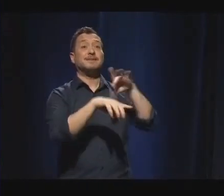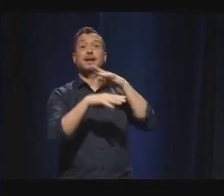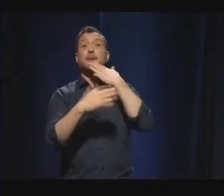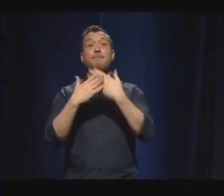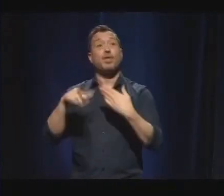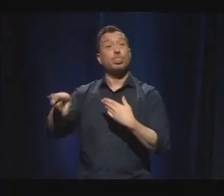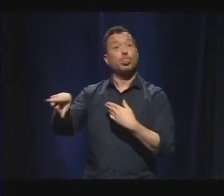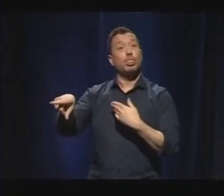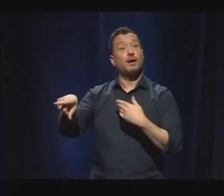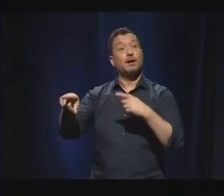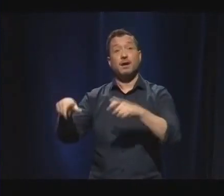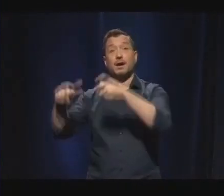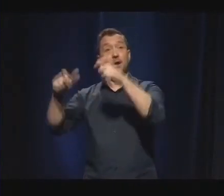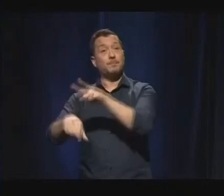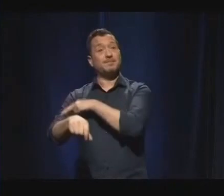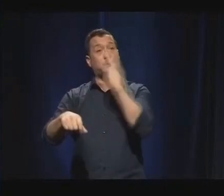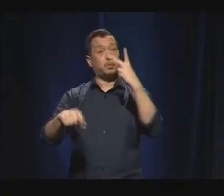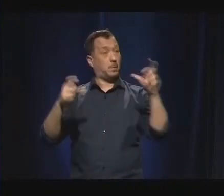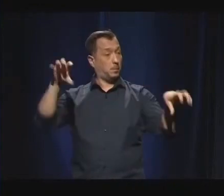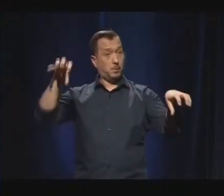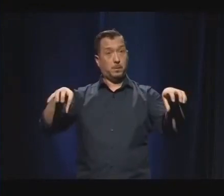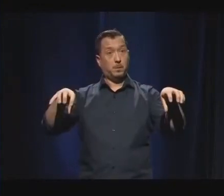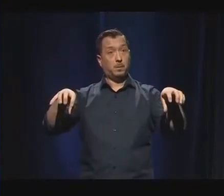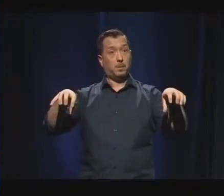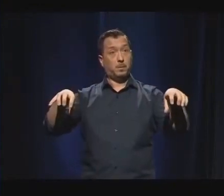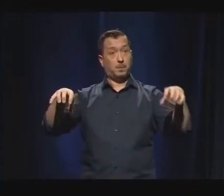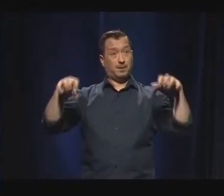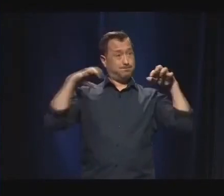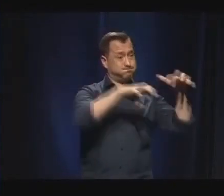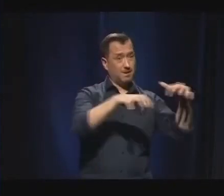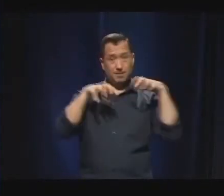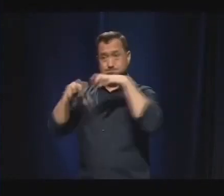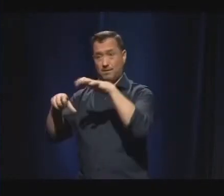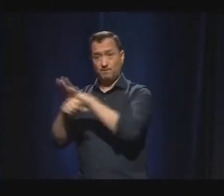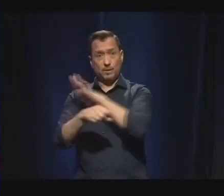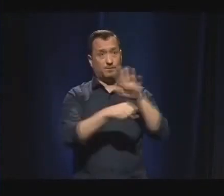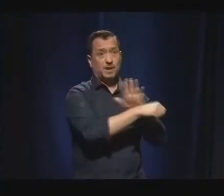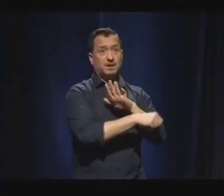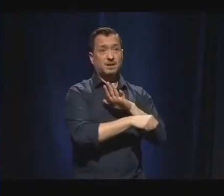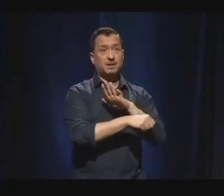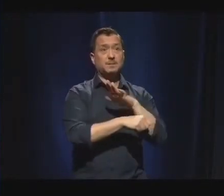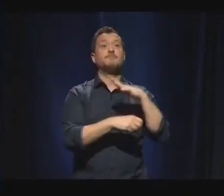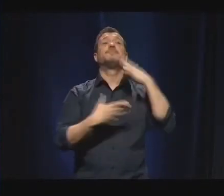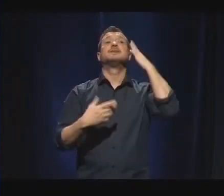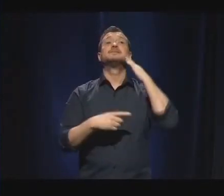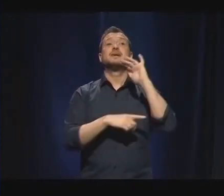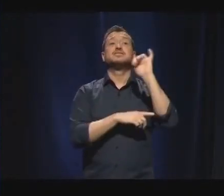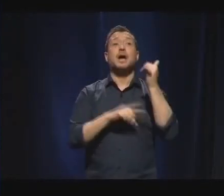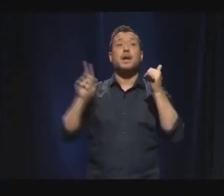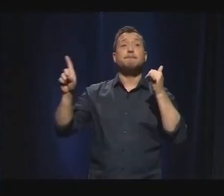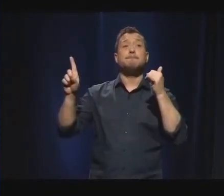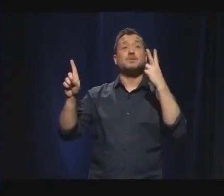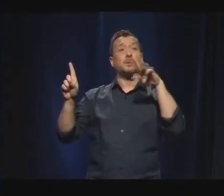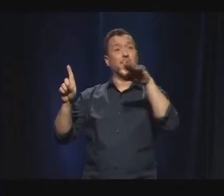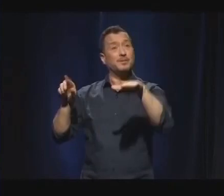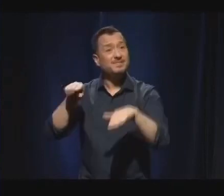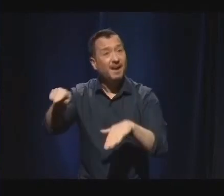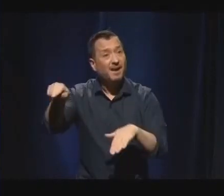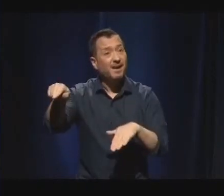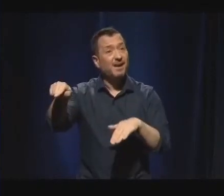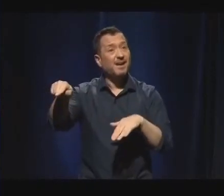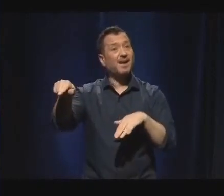deux hôpitaux qui desservent toute la région. Même chose avec Saint-Jérôme, Deux-Montagnes, Dain-Laurentides. Si on